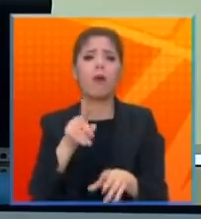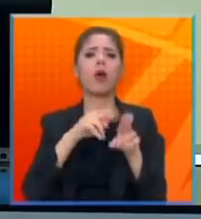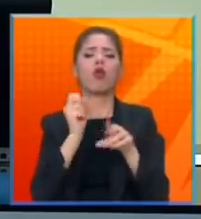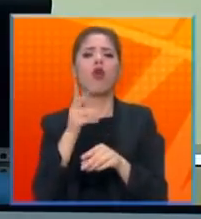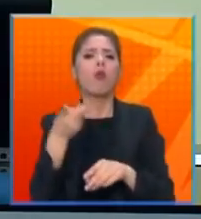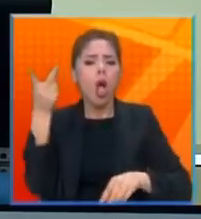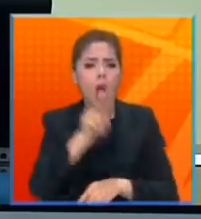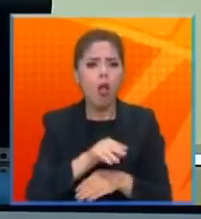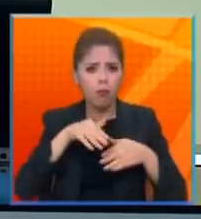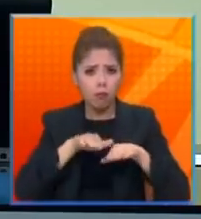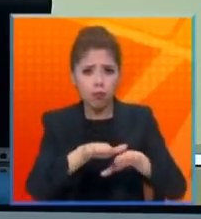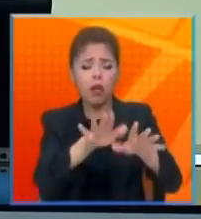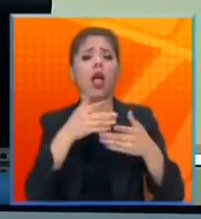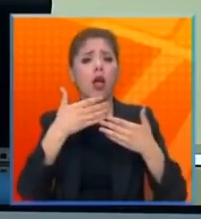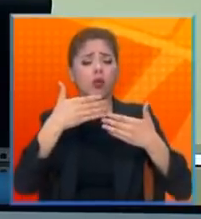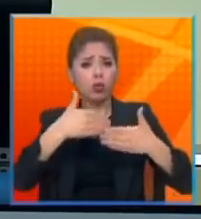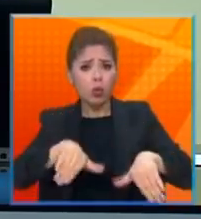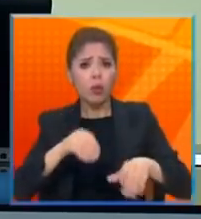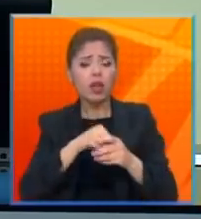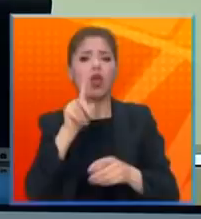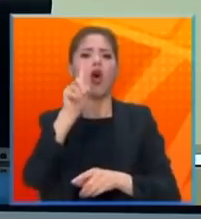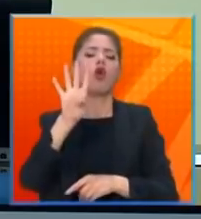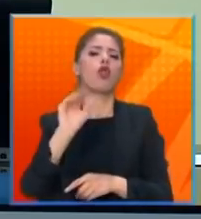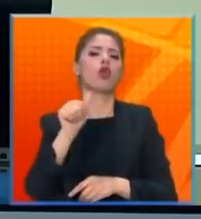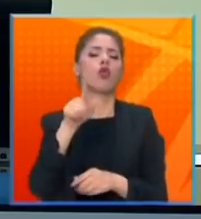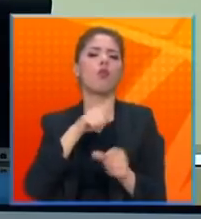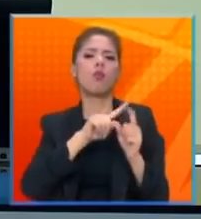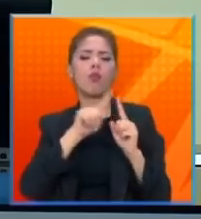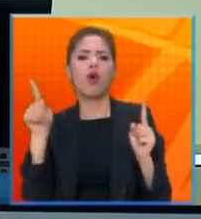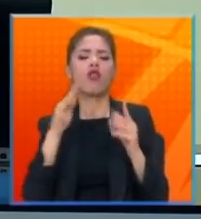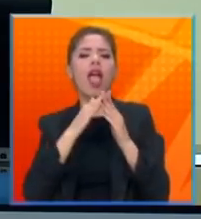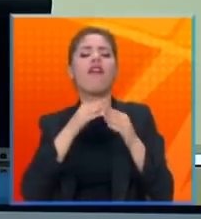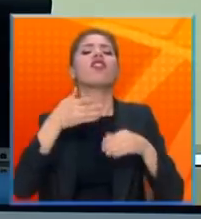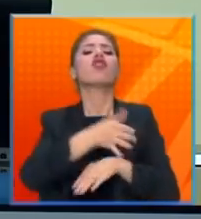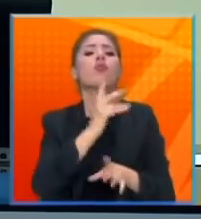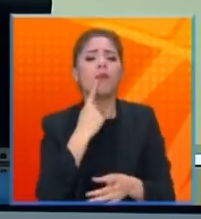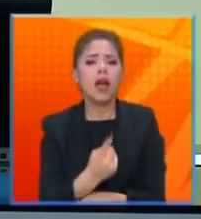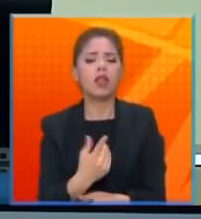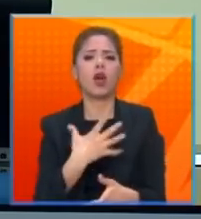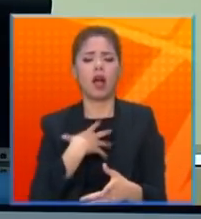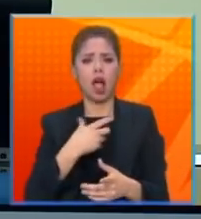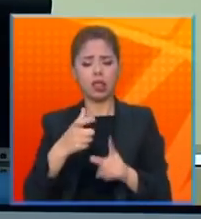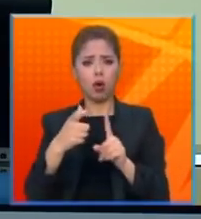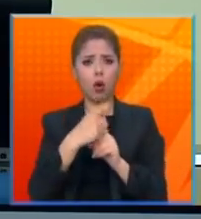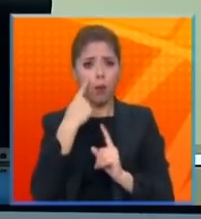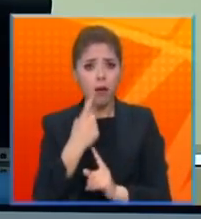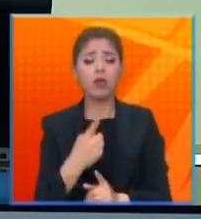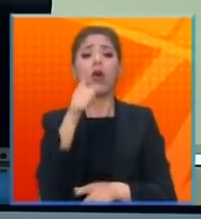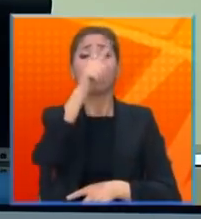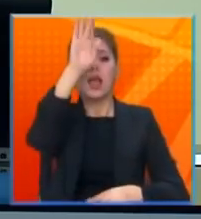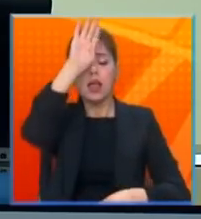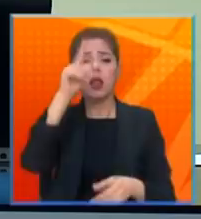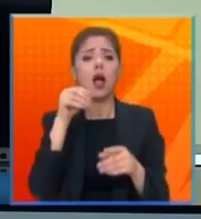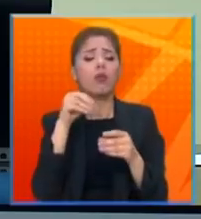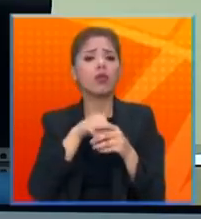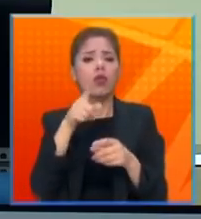ölümcül ilerleyişini durdurmak için 14 gün boyunca evden çıkmayın, kendinizi izole edin diyor. Ama İstanbul'da bugün akıl